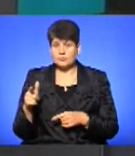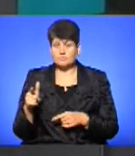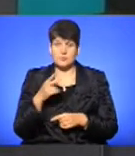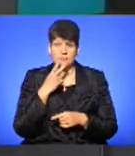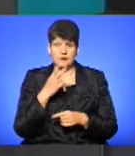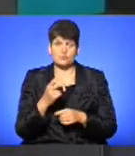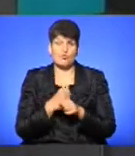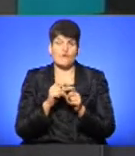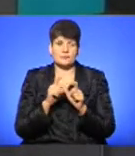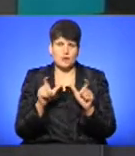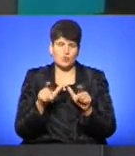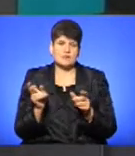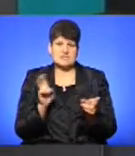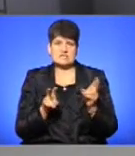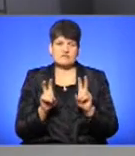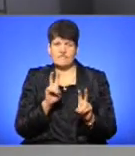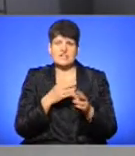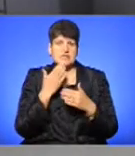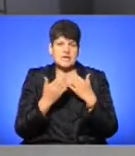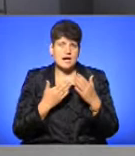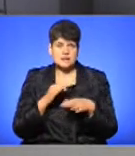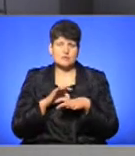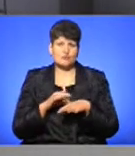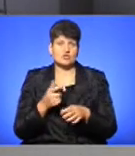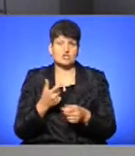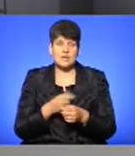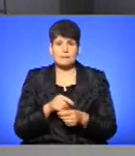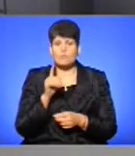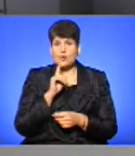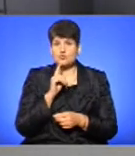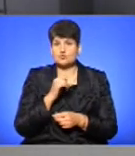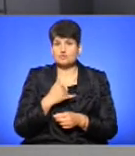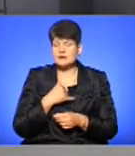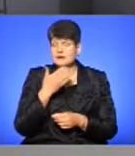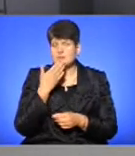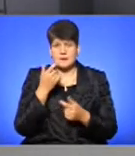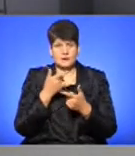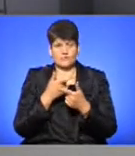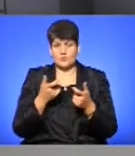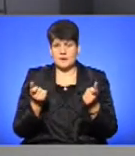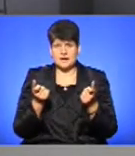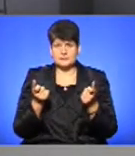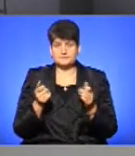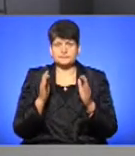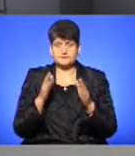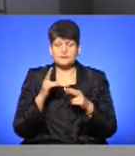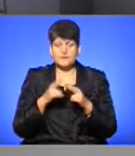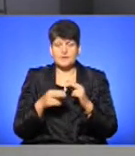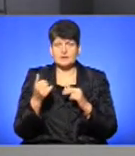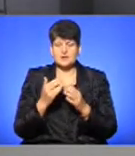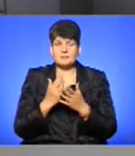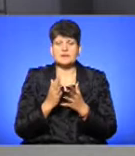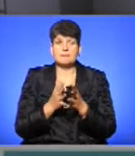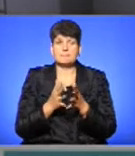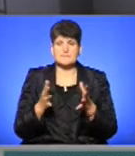що люди вже звертаються, проводять щеплення. Ну, поки що в нас немає інформації, ми будемо вже на кінець тижня мати більше